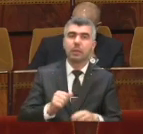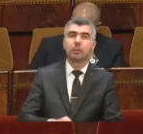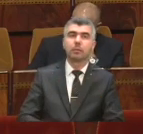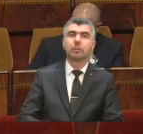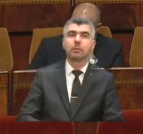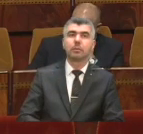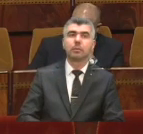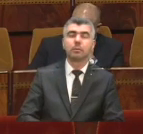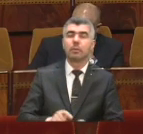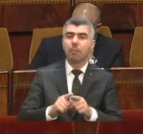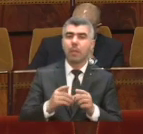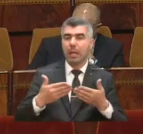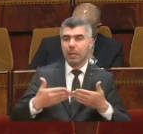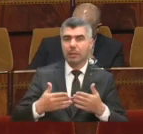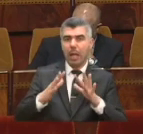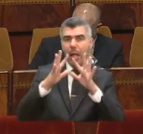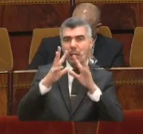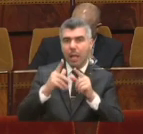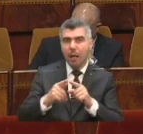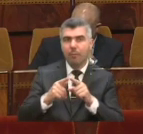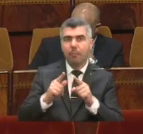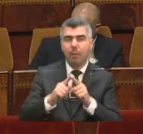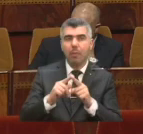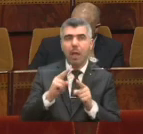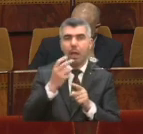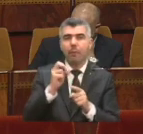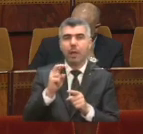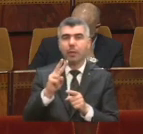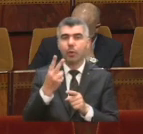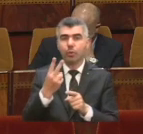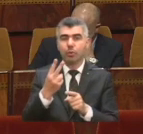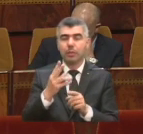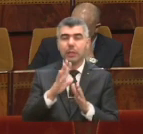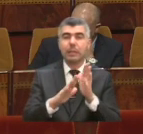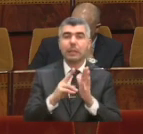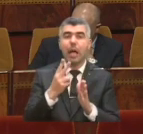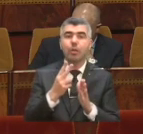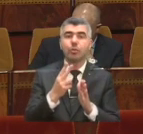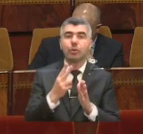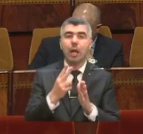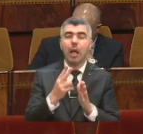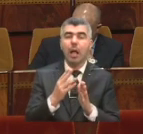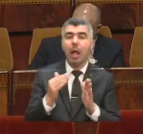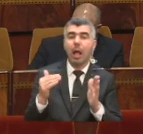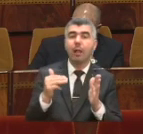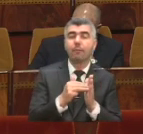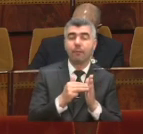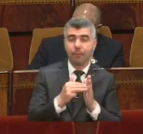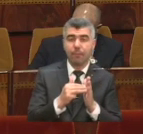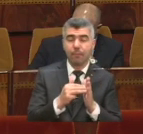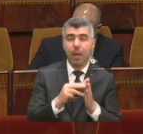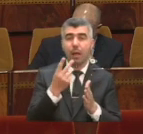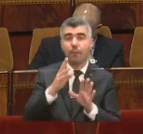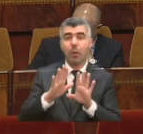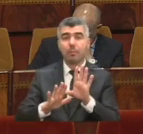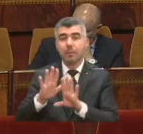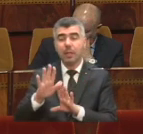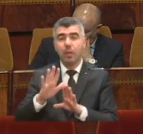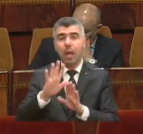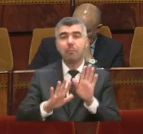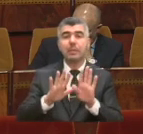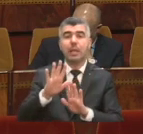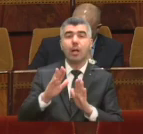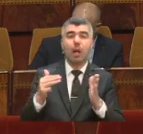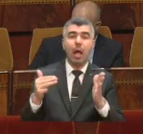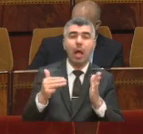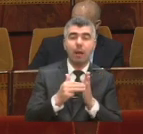بأن الإحصاءات قالت لنا بأن في 2022 12,000 شركة أغلقت، في 2015 15,000